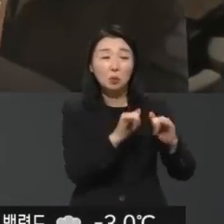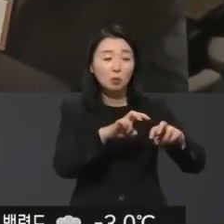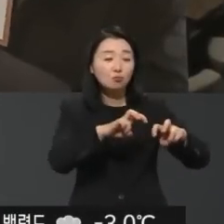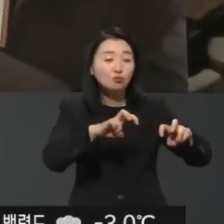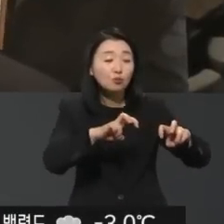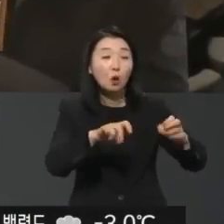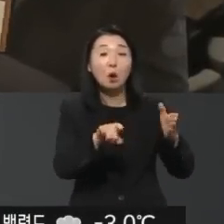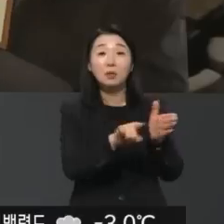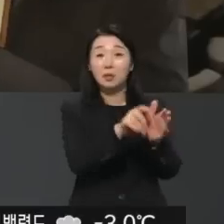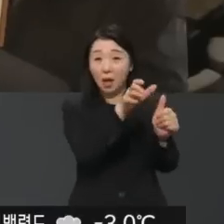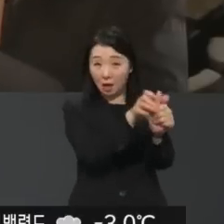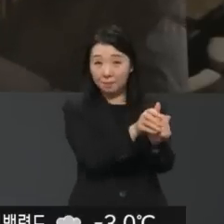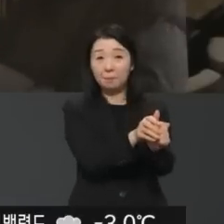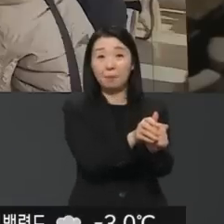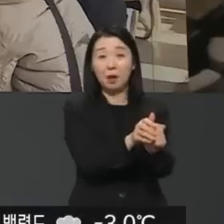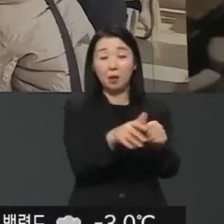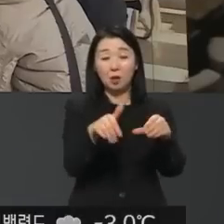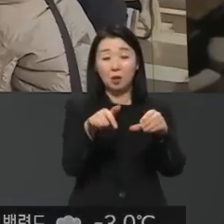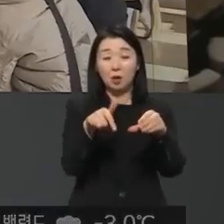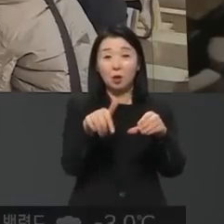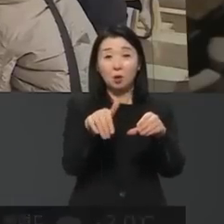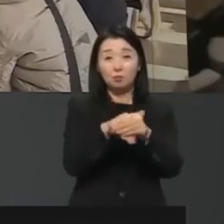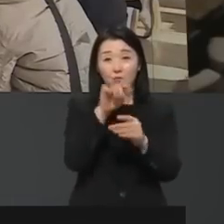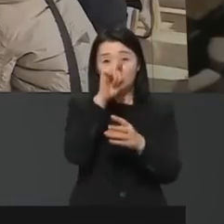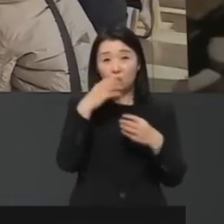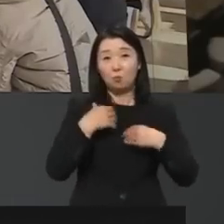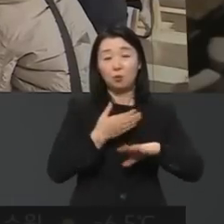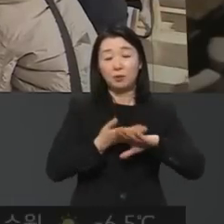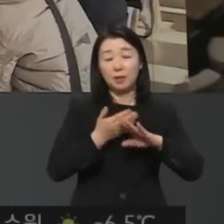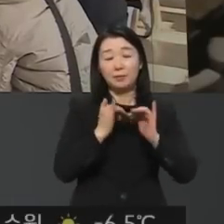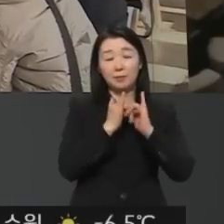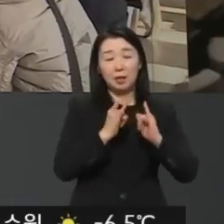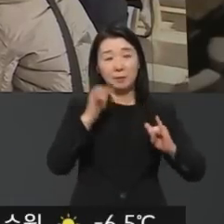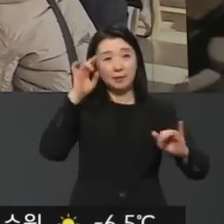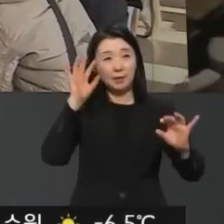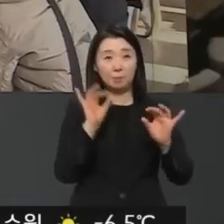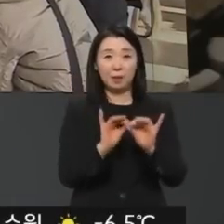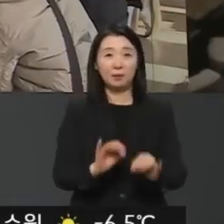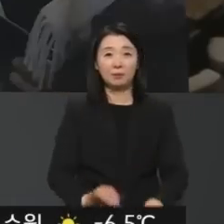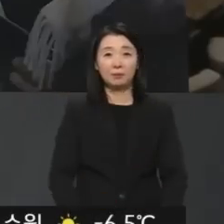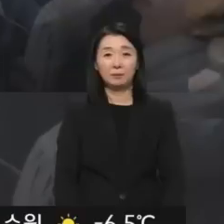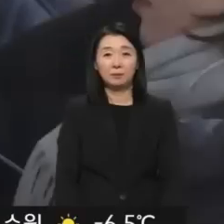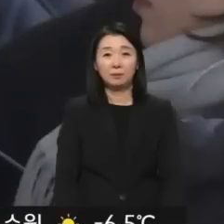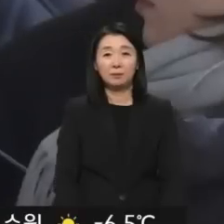신뢰한다고 밝혔는데요. 문재인 정부 다른 인사들과 맥락을 같이 하는 발언입니다.